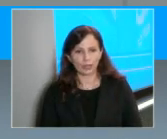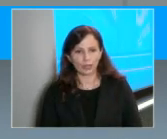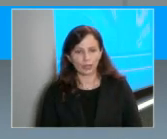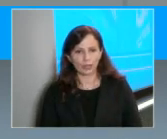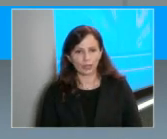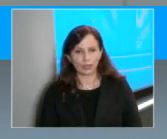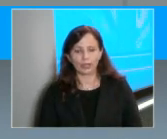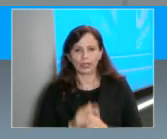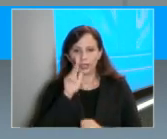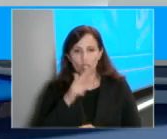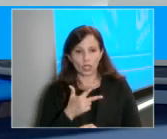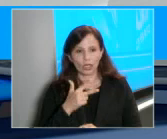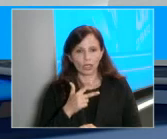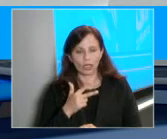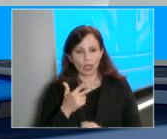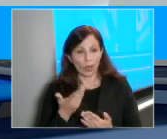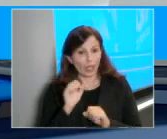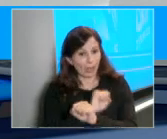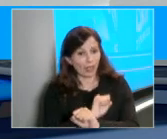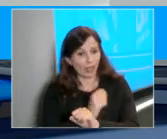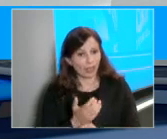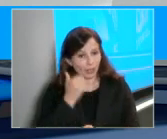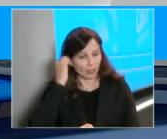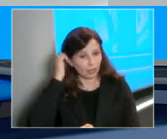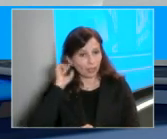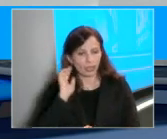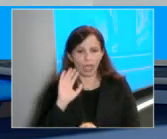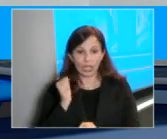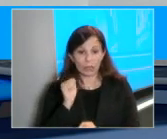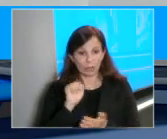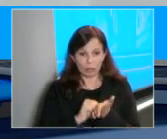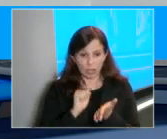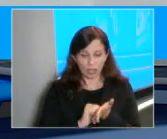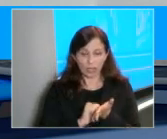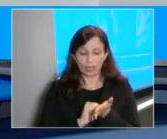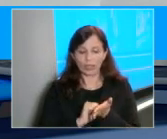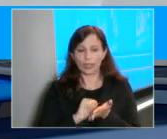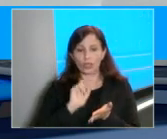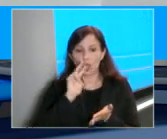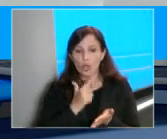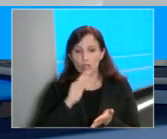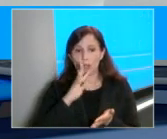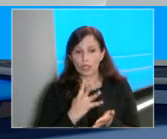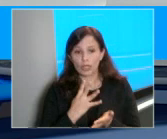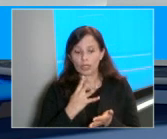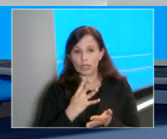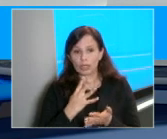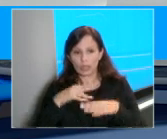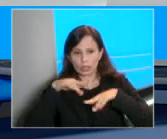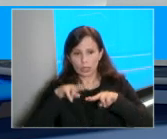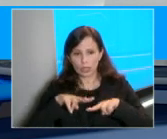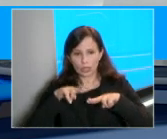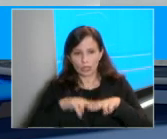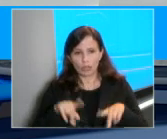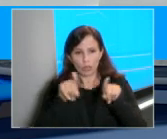יכולים לדבר בעוד 3-4 שנים, אבל אנחנו יכולים לדבר בעוד 3-4 שנים, חלילה לא מאחל, אבל בעוד 3-4 שנים, ונשב באותו מצב